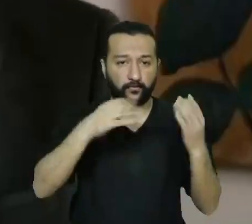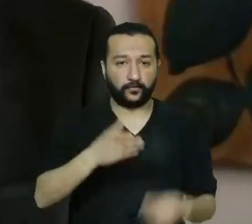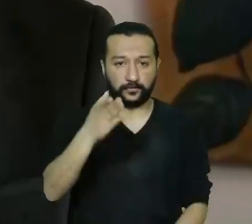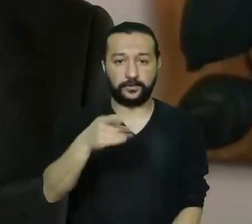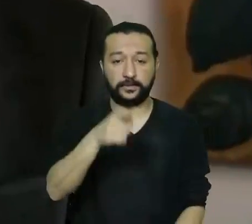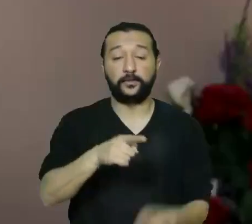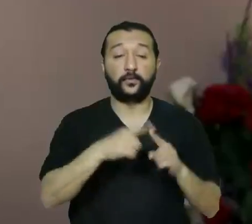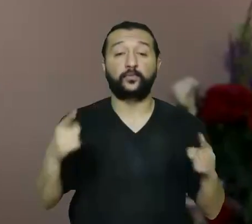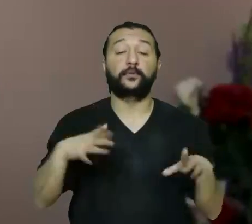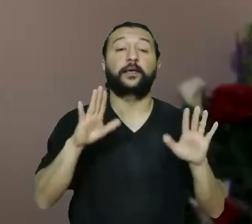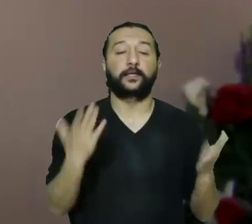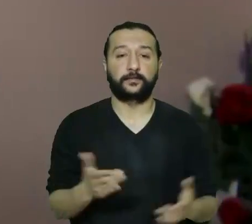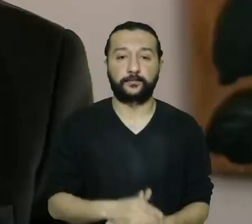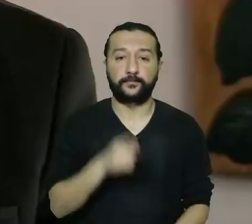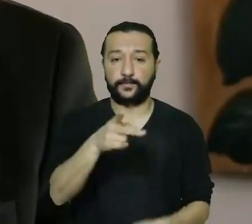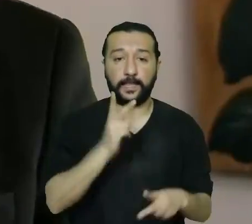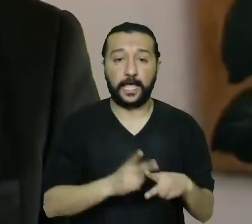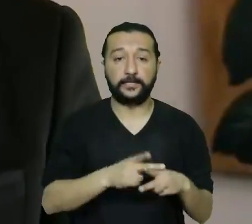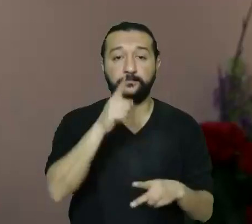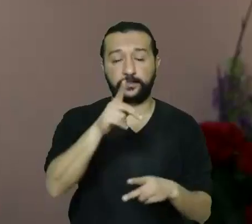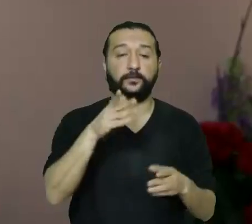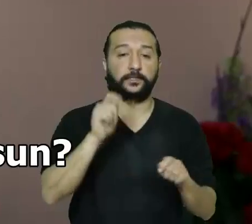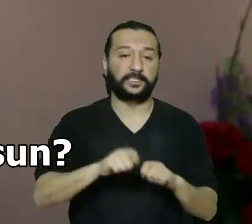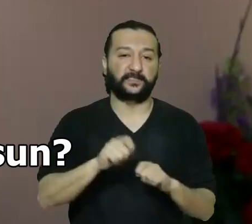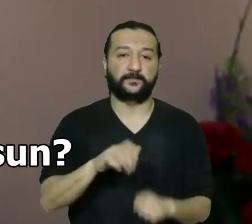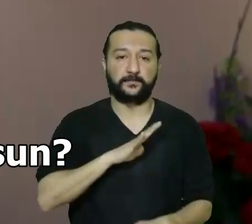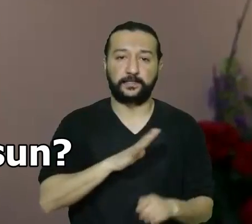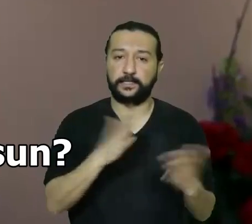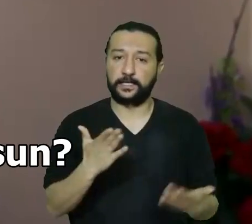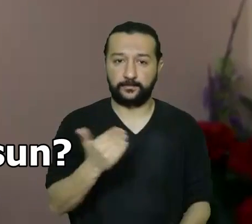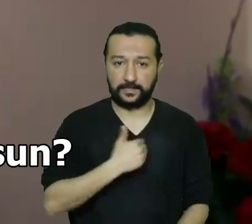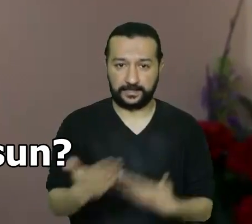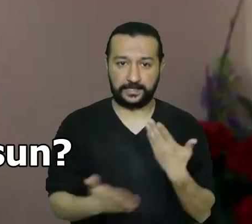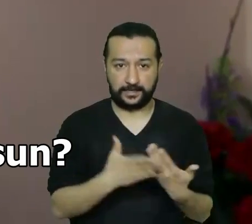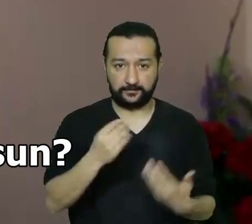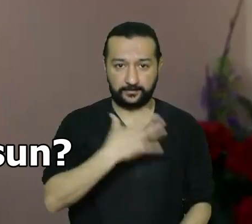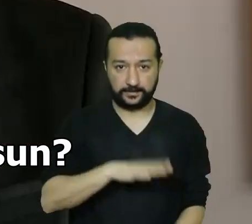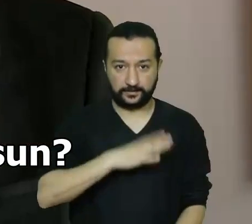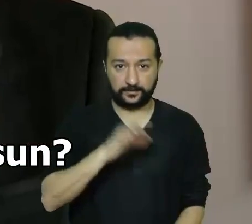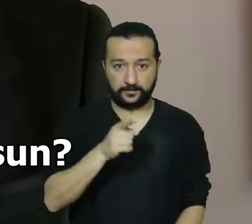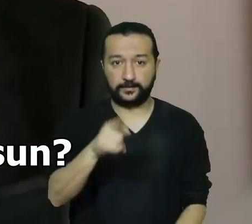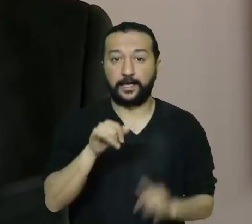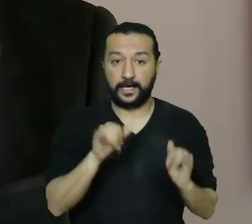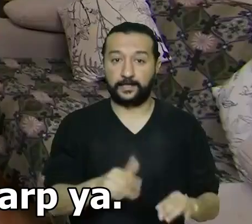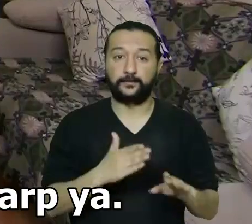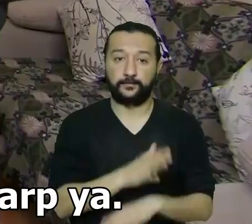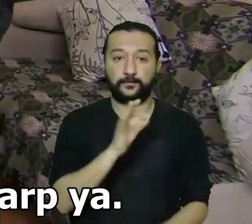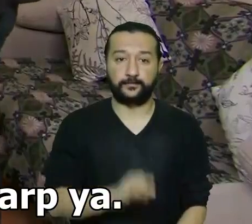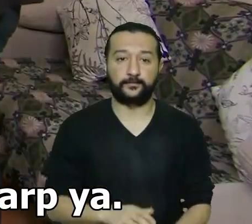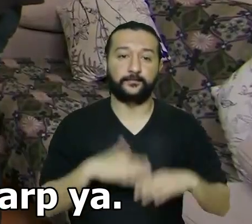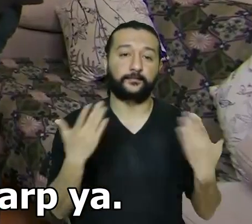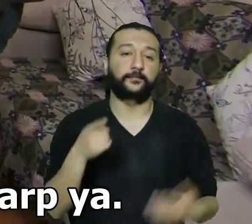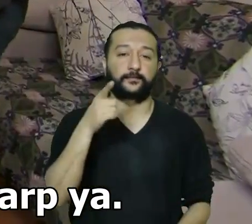mi? Uzatma Şükrü. Acil bir durum var. Yani benden yardım istiyorsun. Aynen öyle.